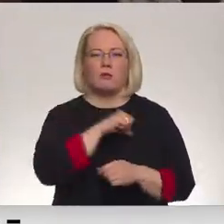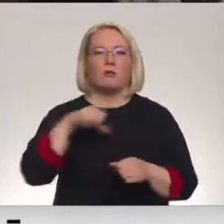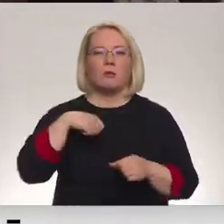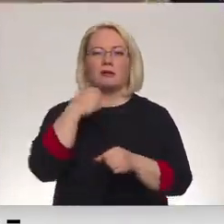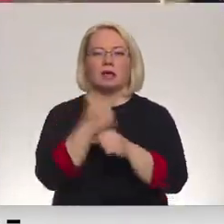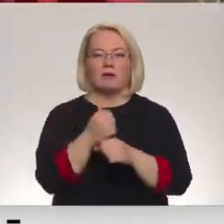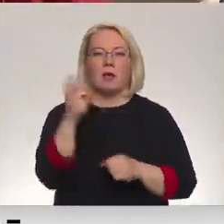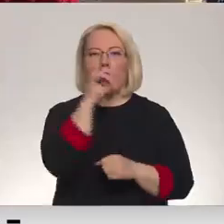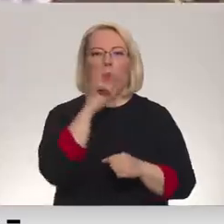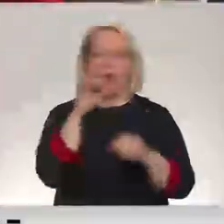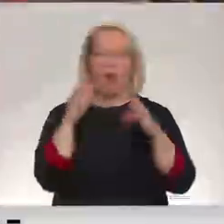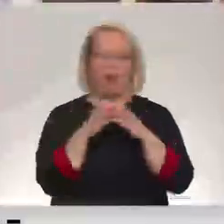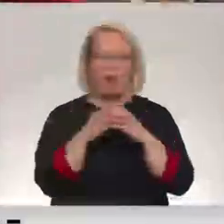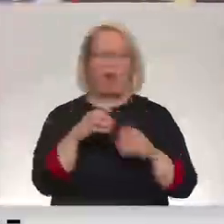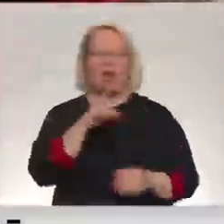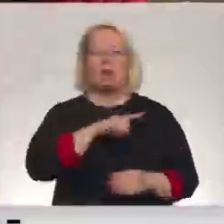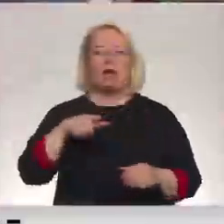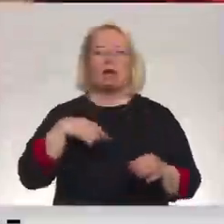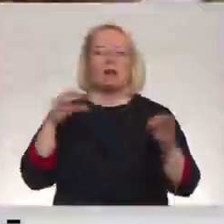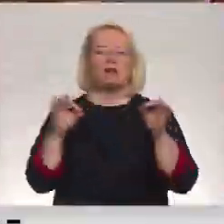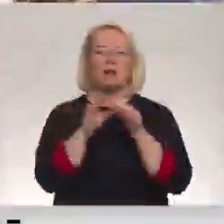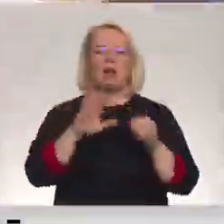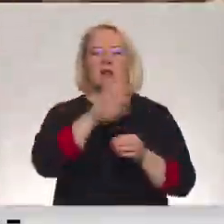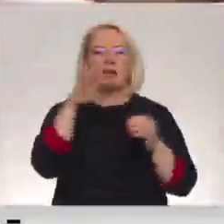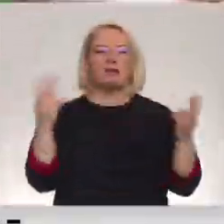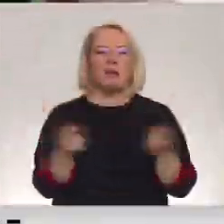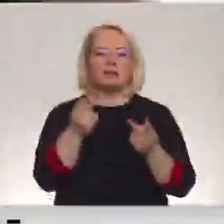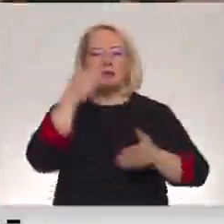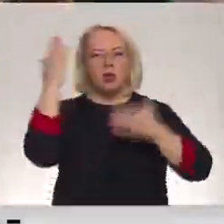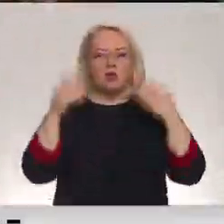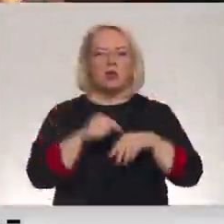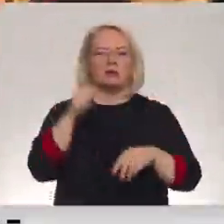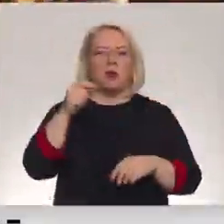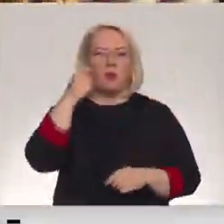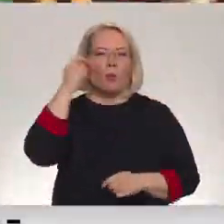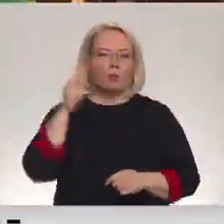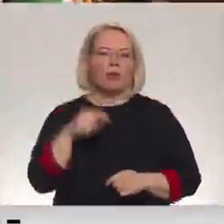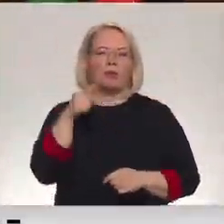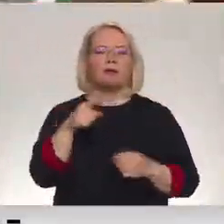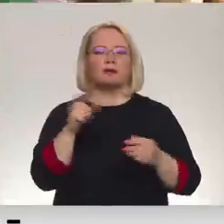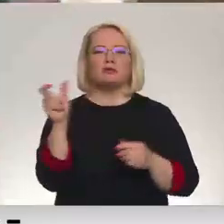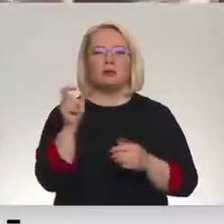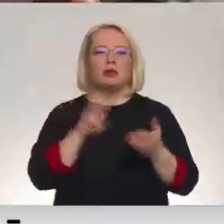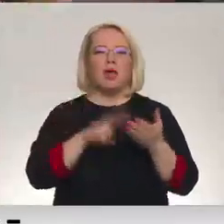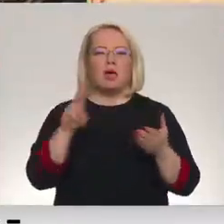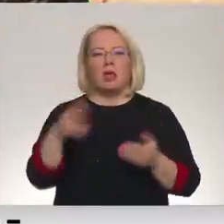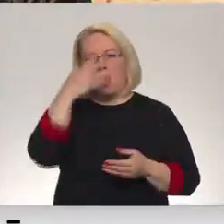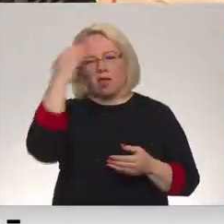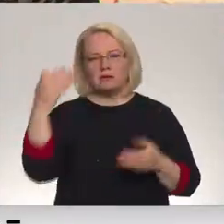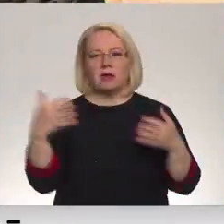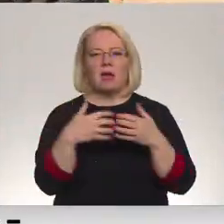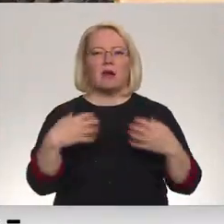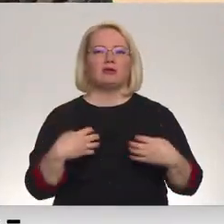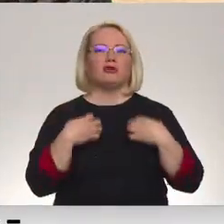galvenais ola. Latviešu lieldienu tradīcijas un jautrības izbauda arī Ukraiņi. Tas uz brīdi ļauj aizmirst kāda šausmas.